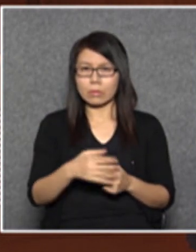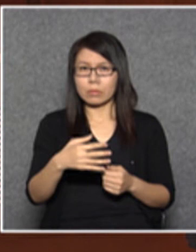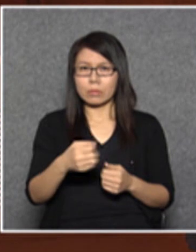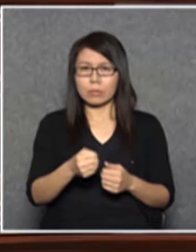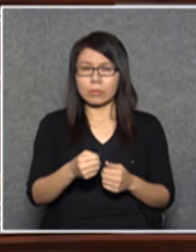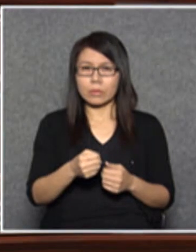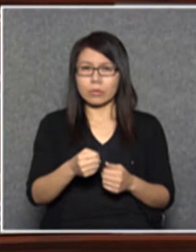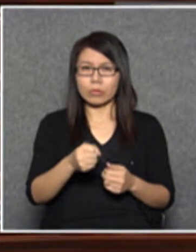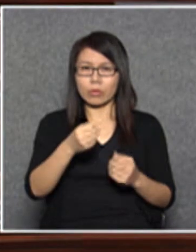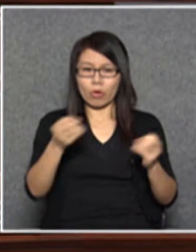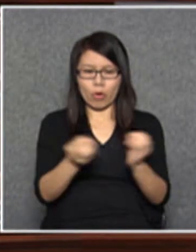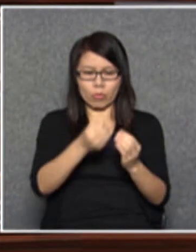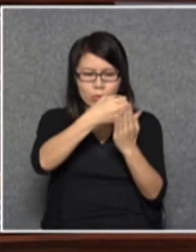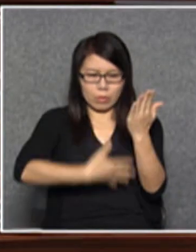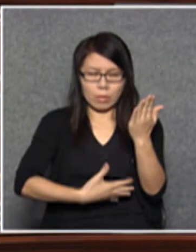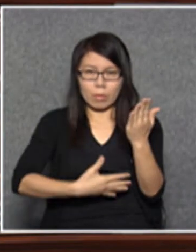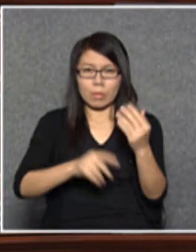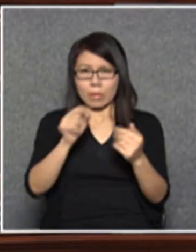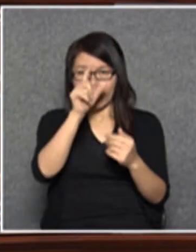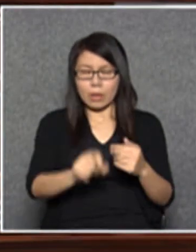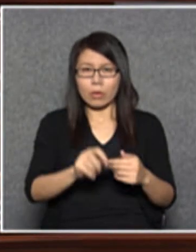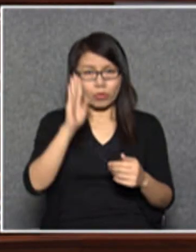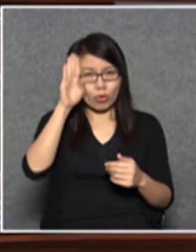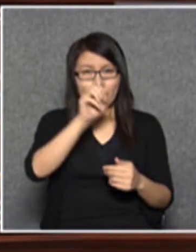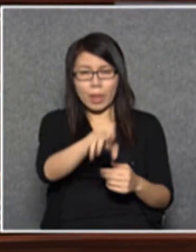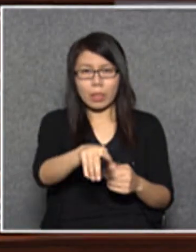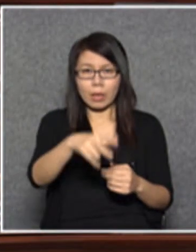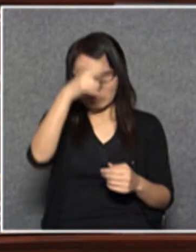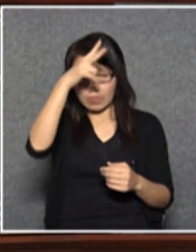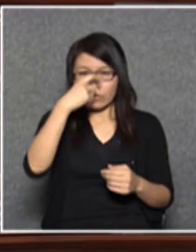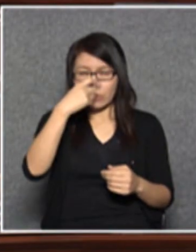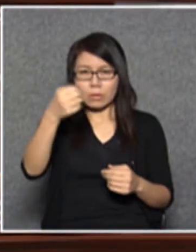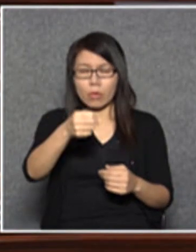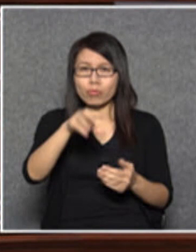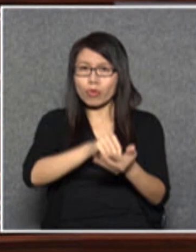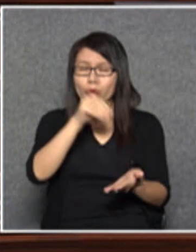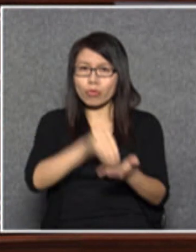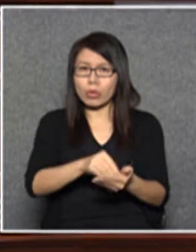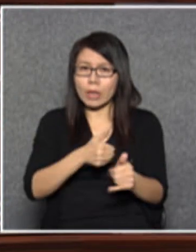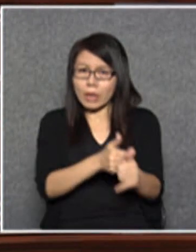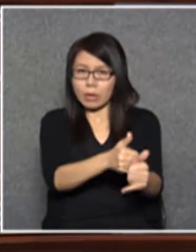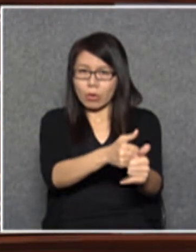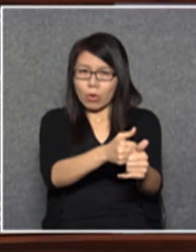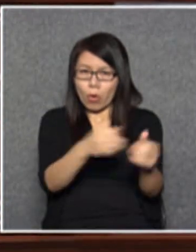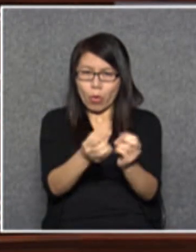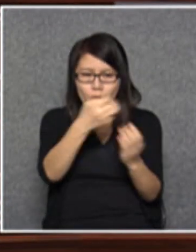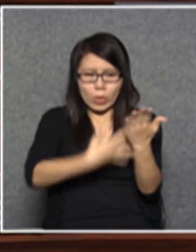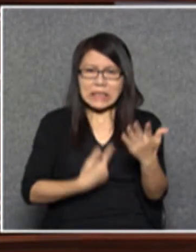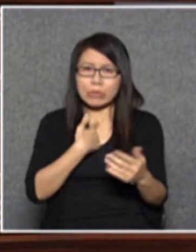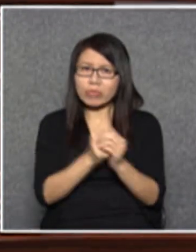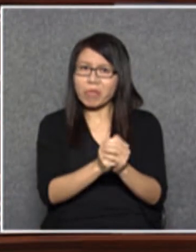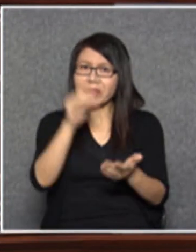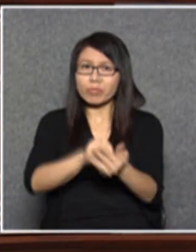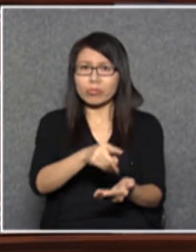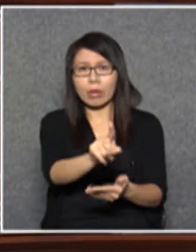主席，規程問題，我想問頭先特首話要求你裁決係根據議事規則邊一條係要求你裁決？如